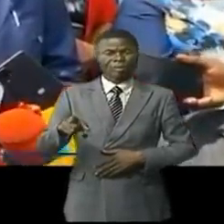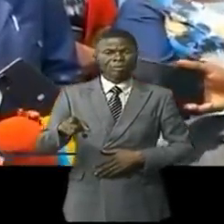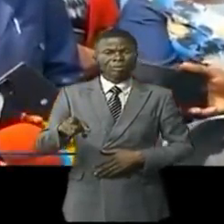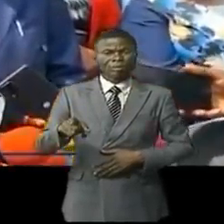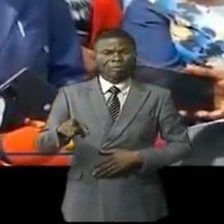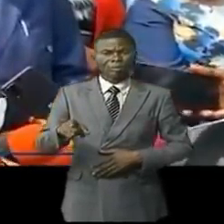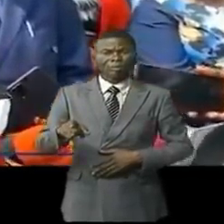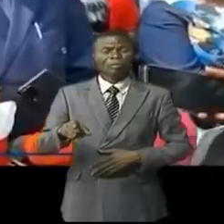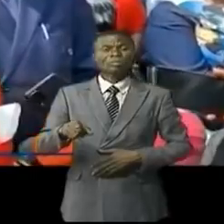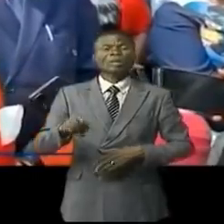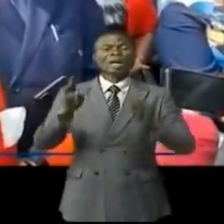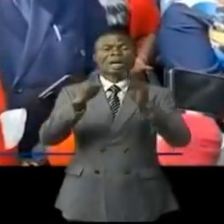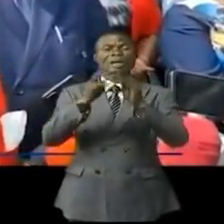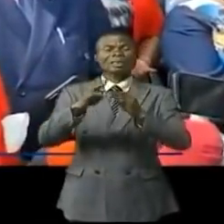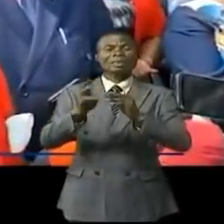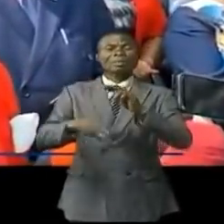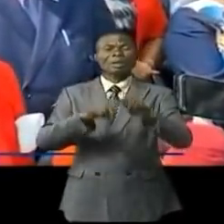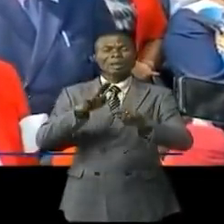Elle demande